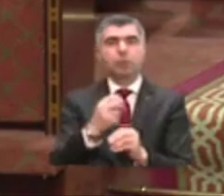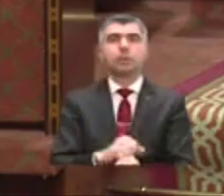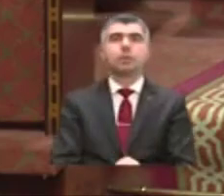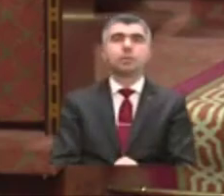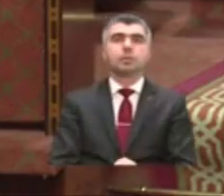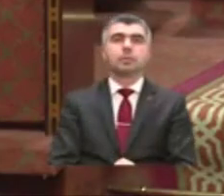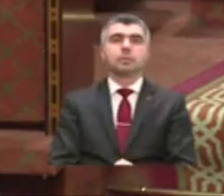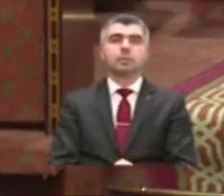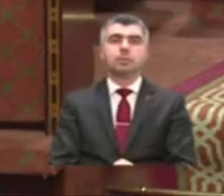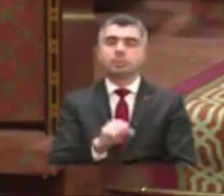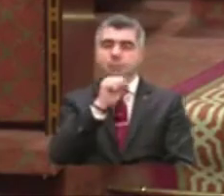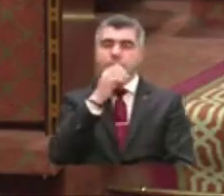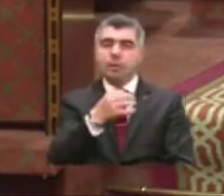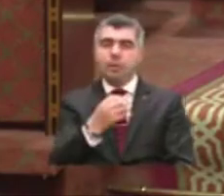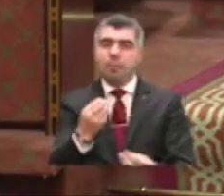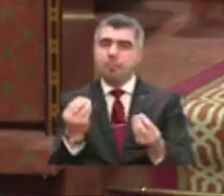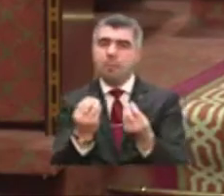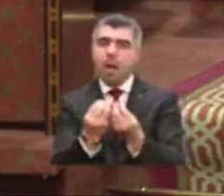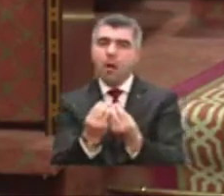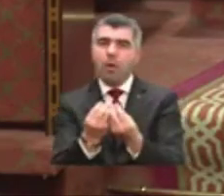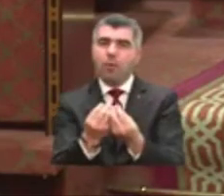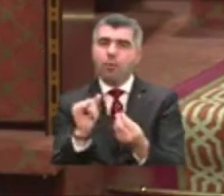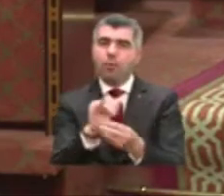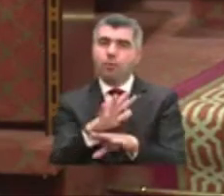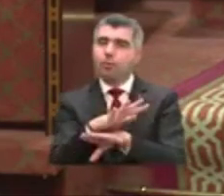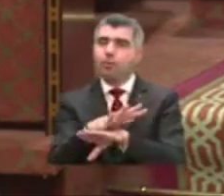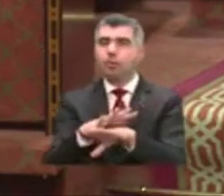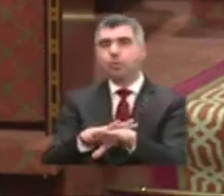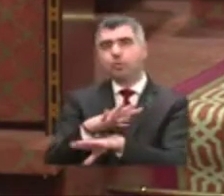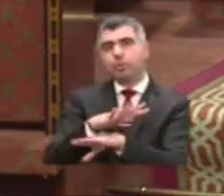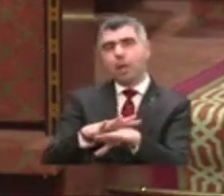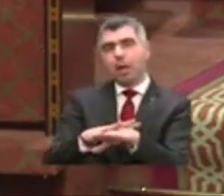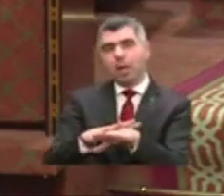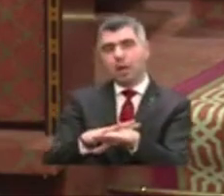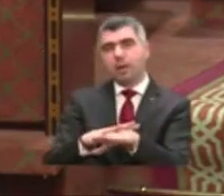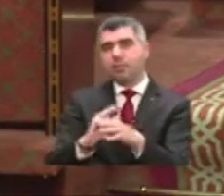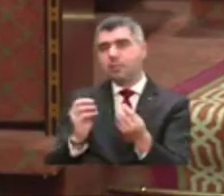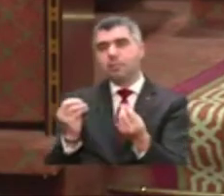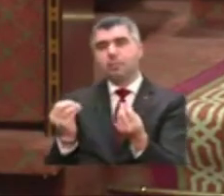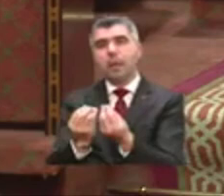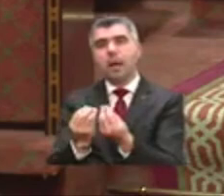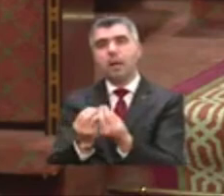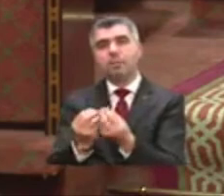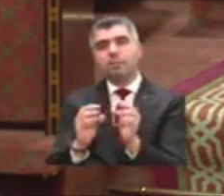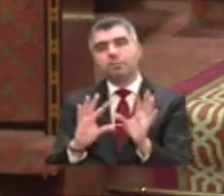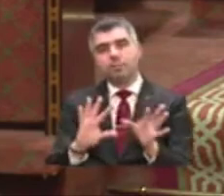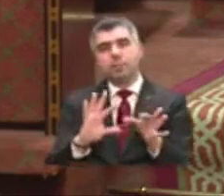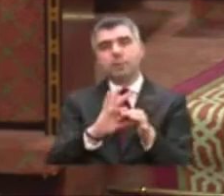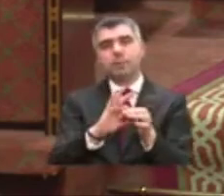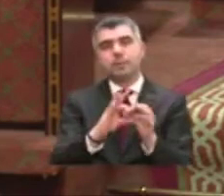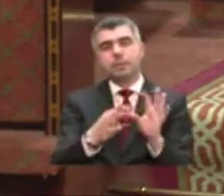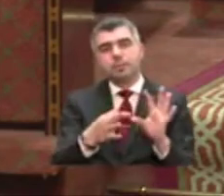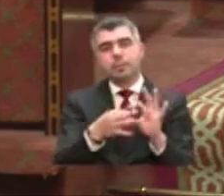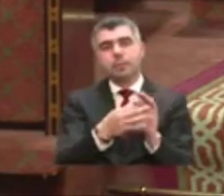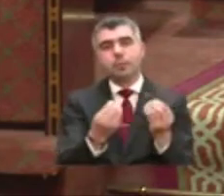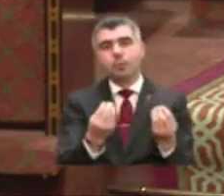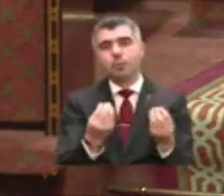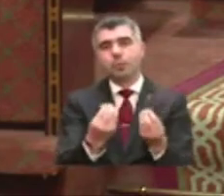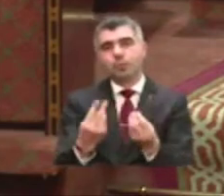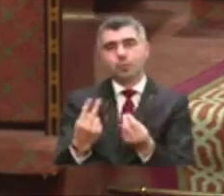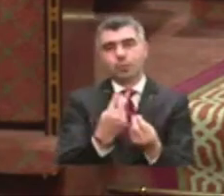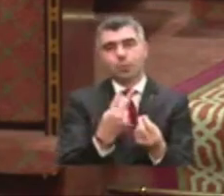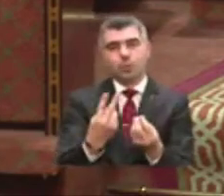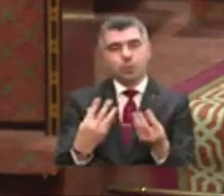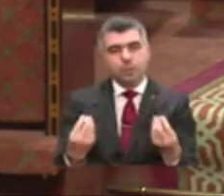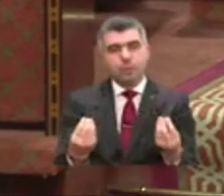مع الجهات، لأننا تنعتبره بأن الجهات هي اللي عندها تصور ديال في إطار كذلك